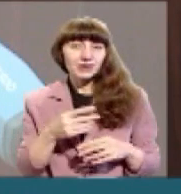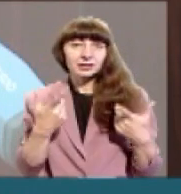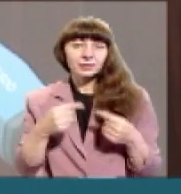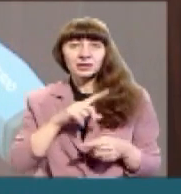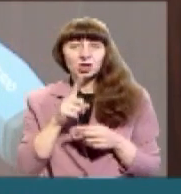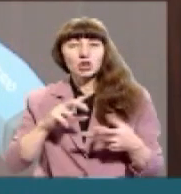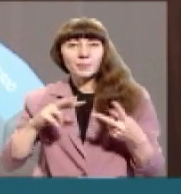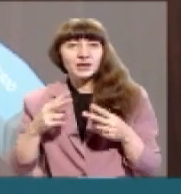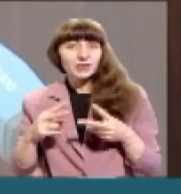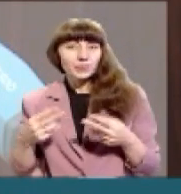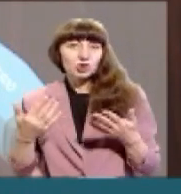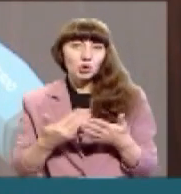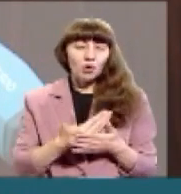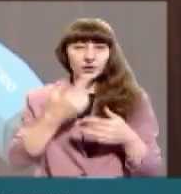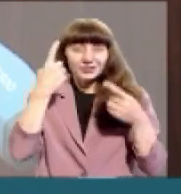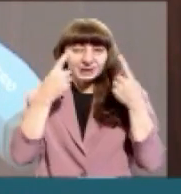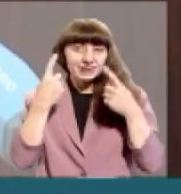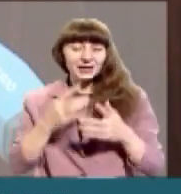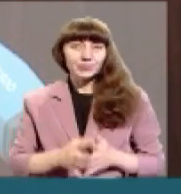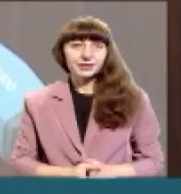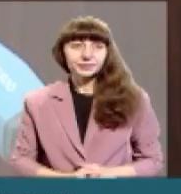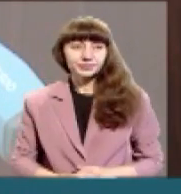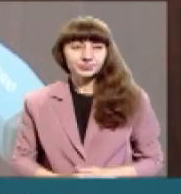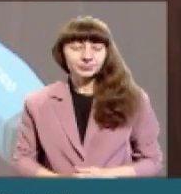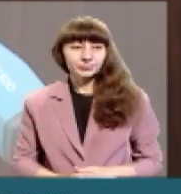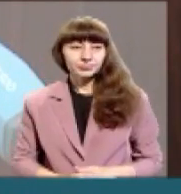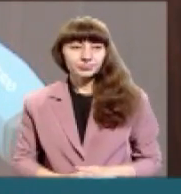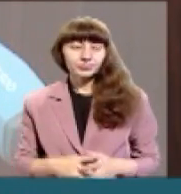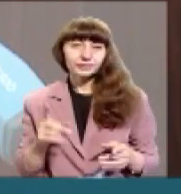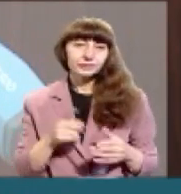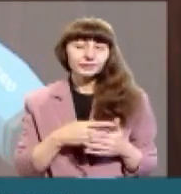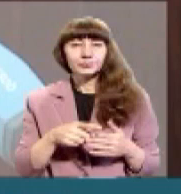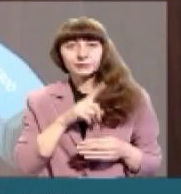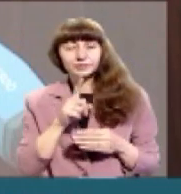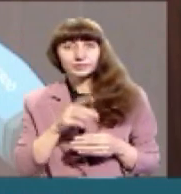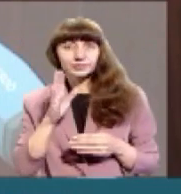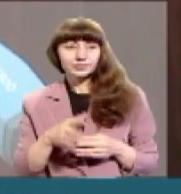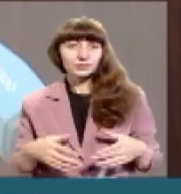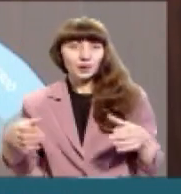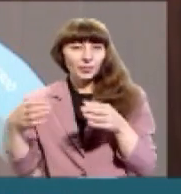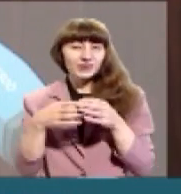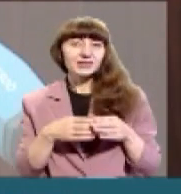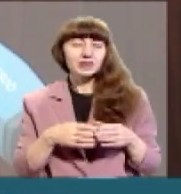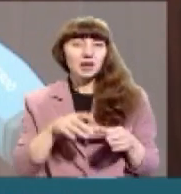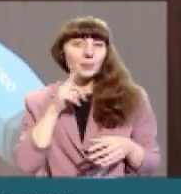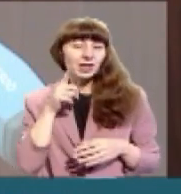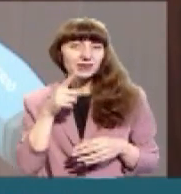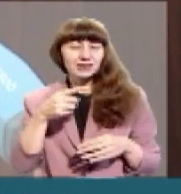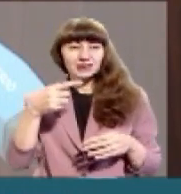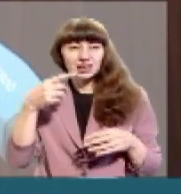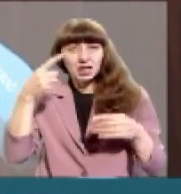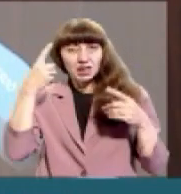обмениваться постоянными креативными идеями. И должна быть такая хорошая тусовка для молодых креативных